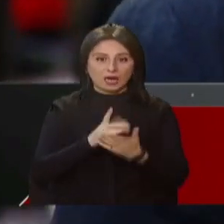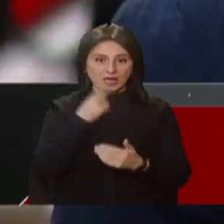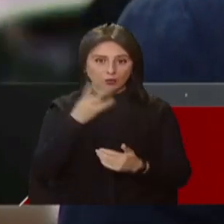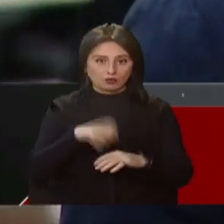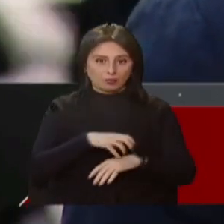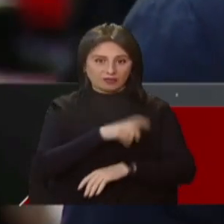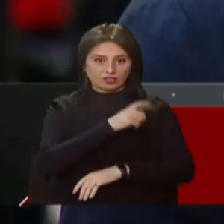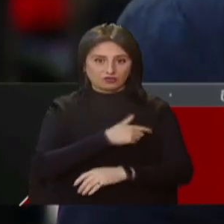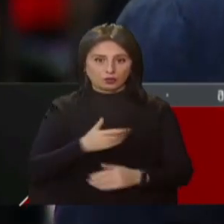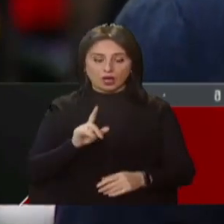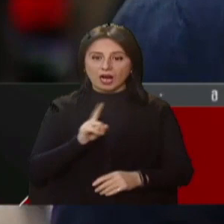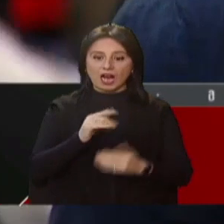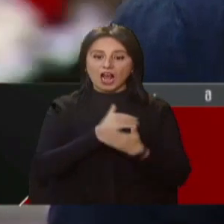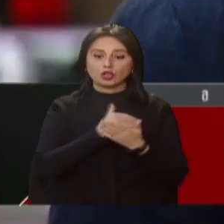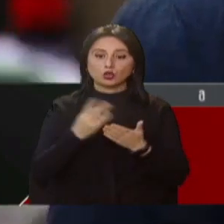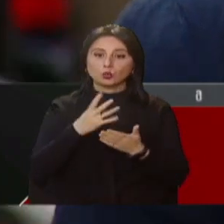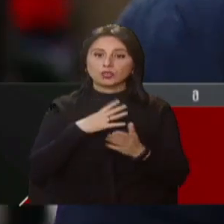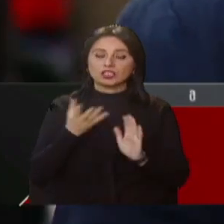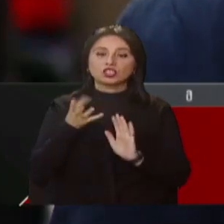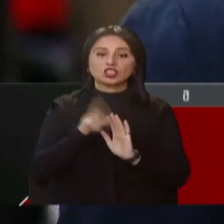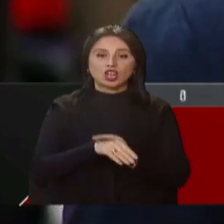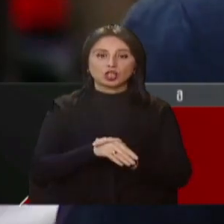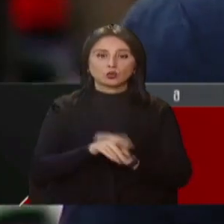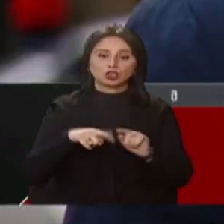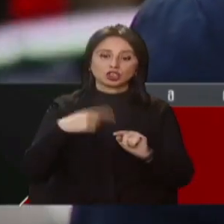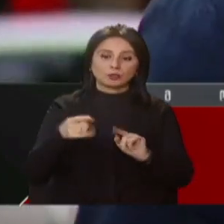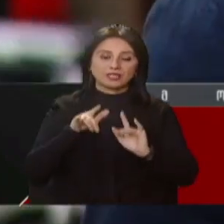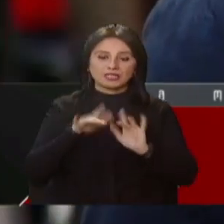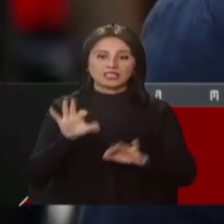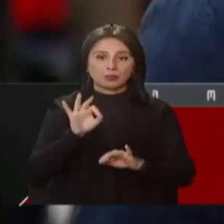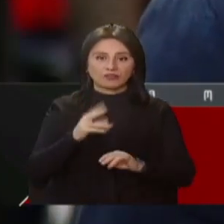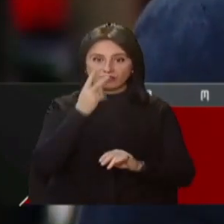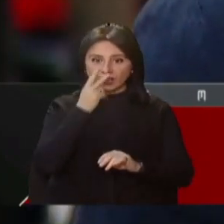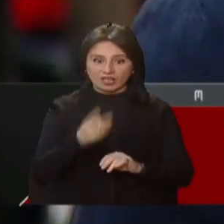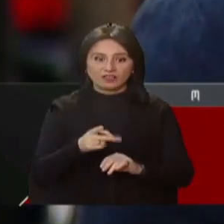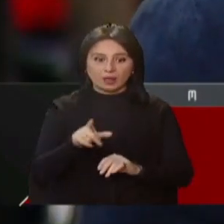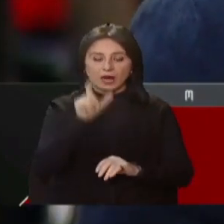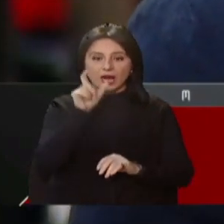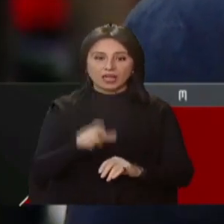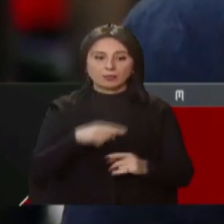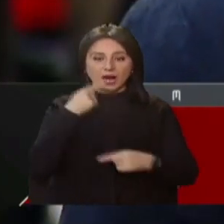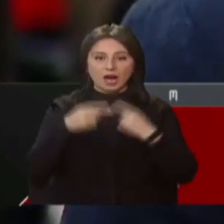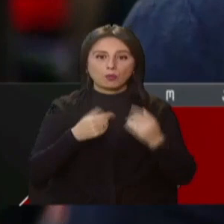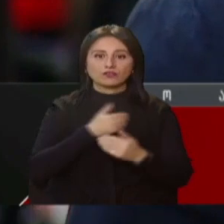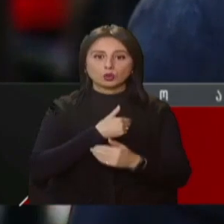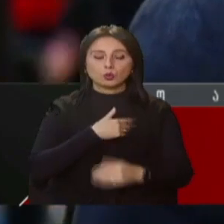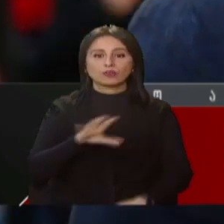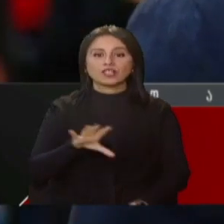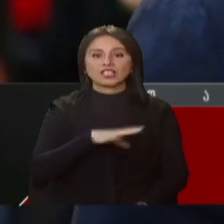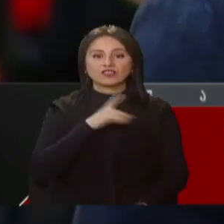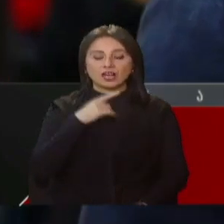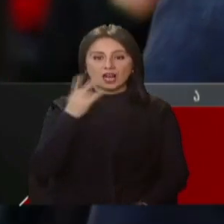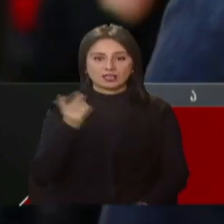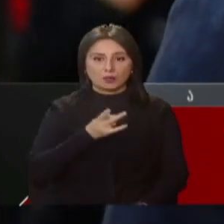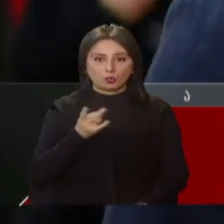თქმა უნდა, პარტიის წევრი, თქო და რა დონეზე უნდა იყოს ჩართული შემდგომ საქმიანობაში, ამას უკვე ხედავთ. ამ ადამიანმა გამოთქვა სურვილი, რომ იყოს, რა